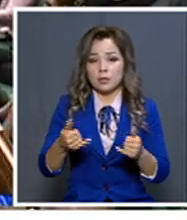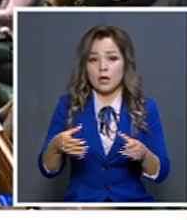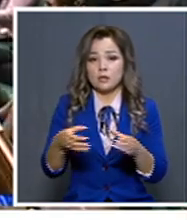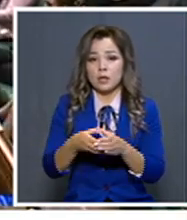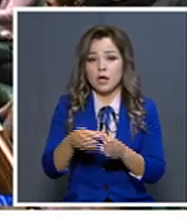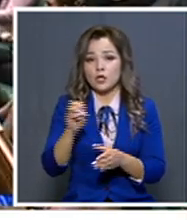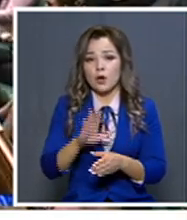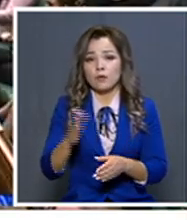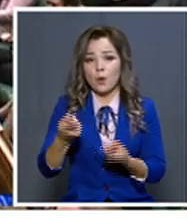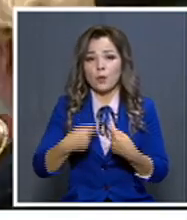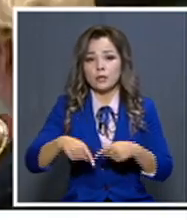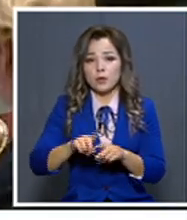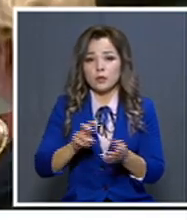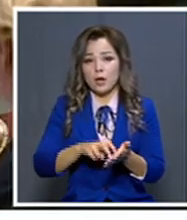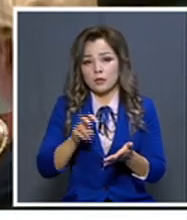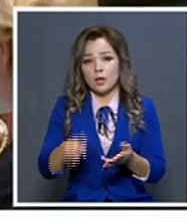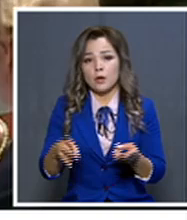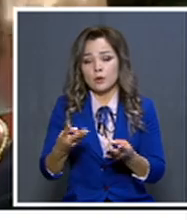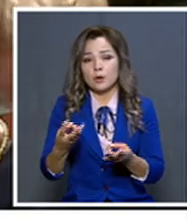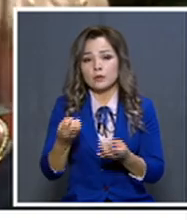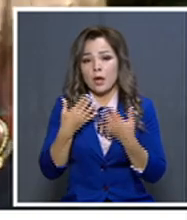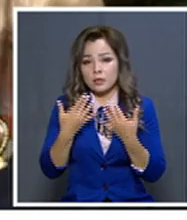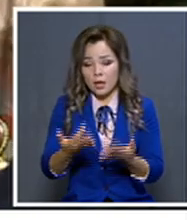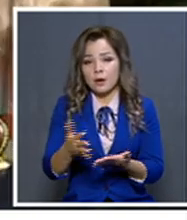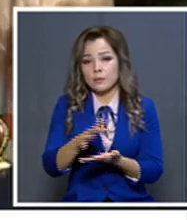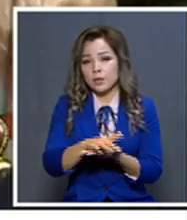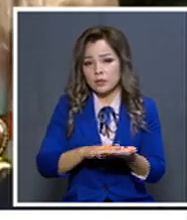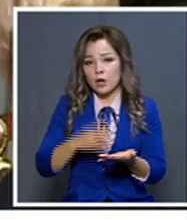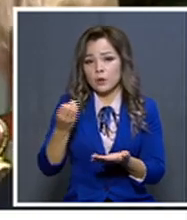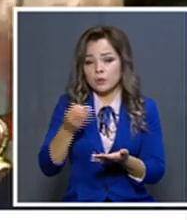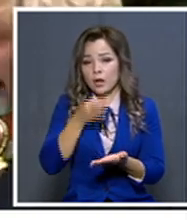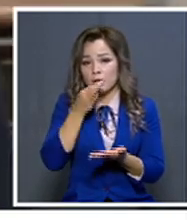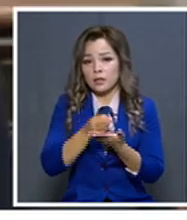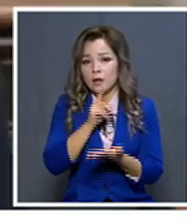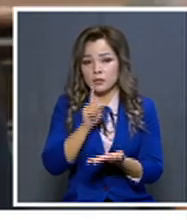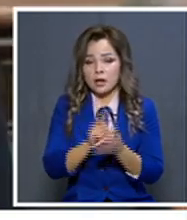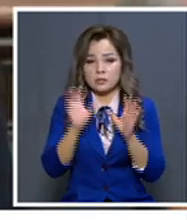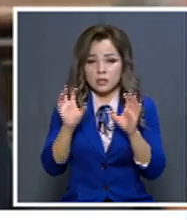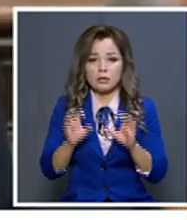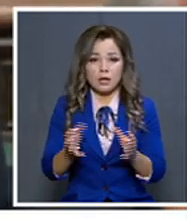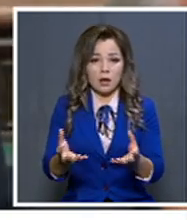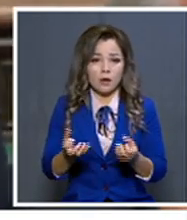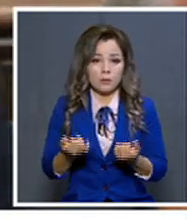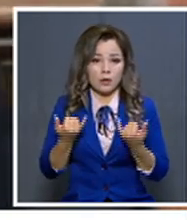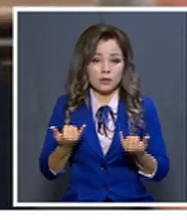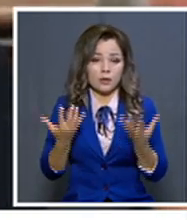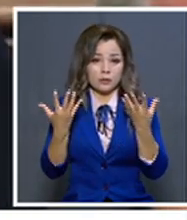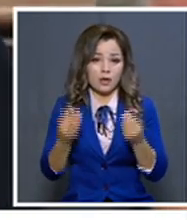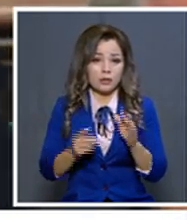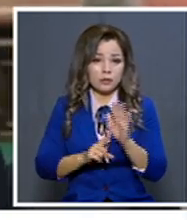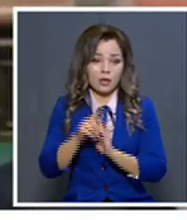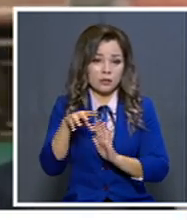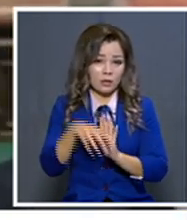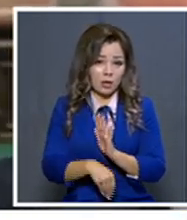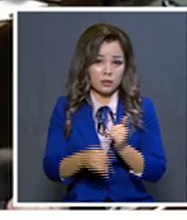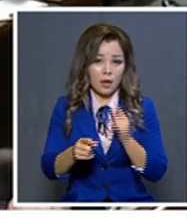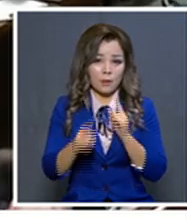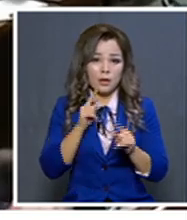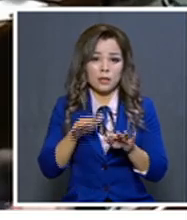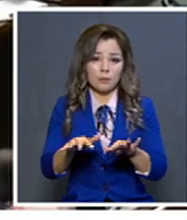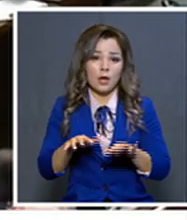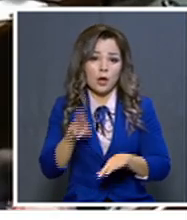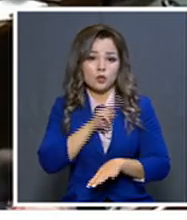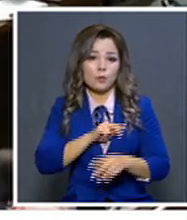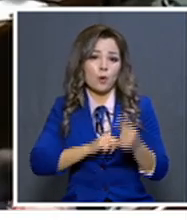елді Еуропа одағынан шығаруды кейінге қалдыру туралы заң қабылдап отыр. Ол бүгін күшіне енеді. Келесі айдың ортасына дейін, яғни парламент